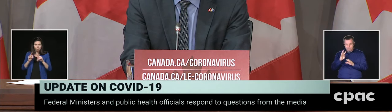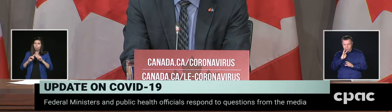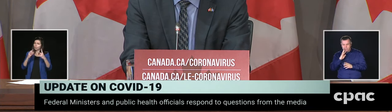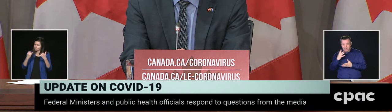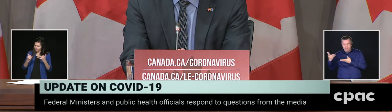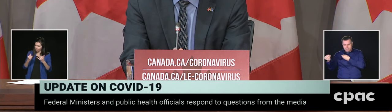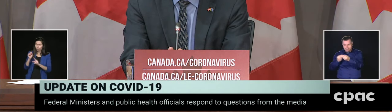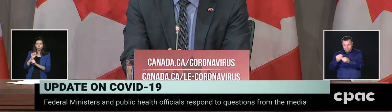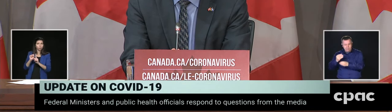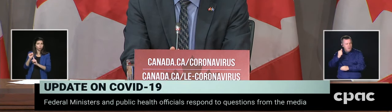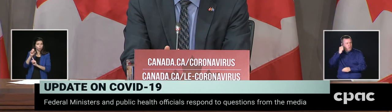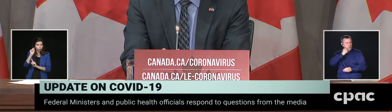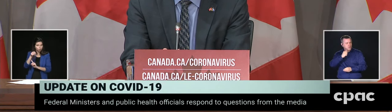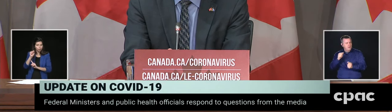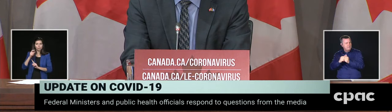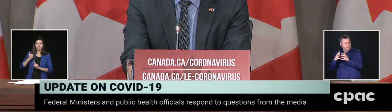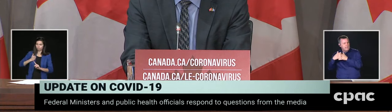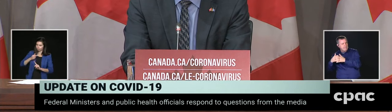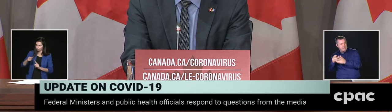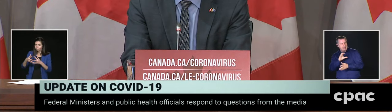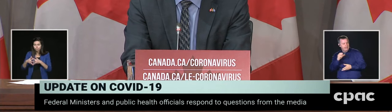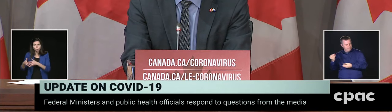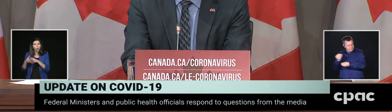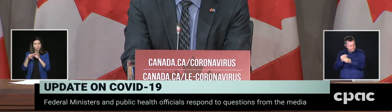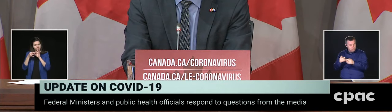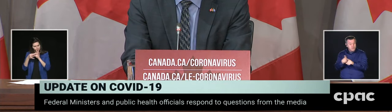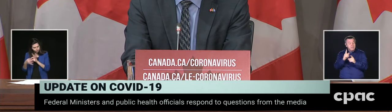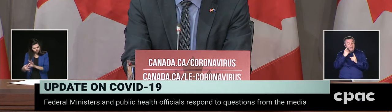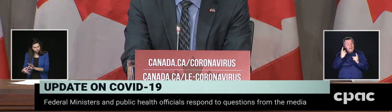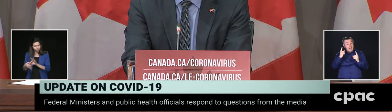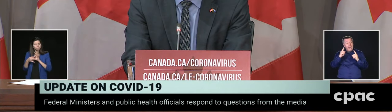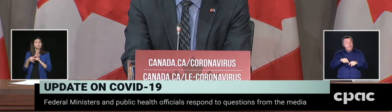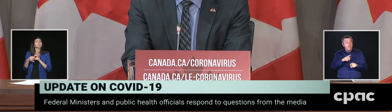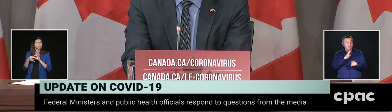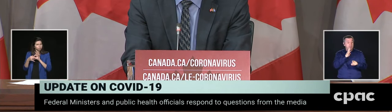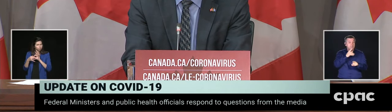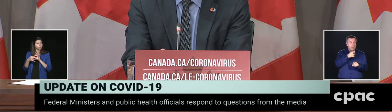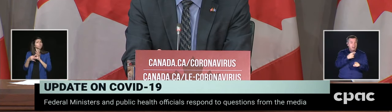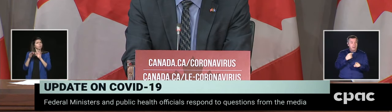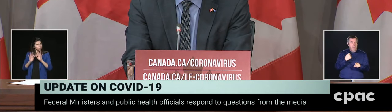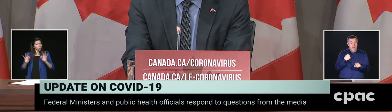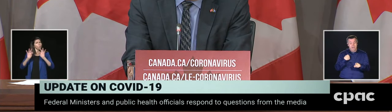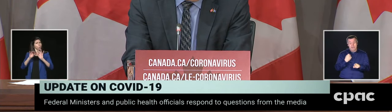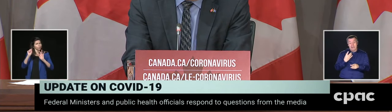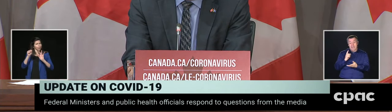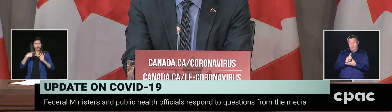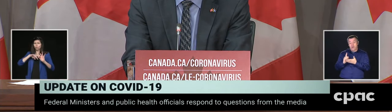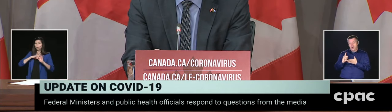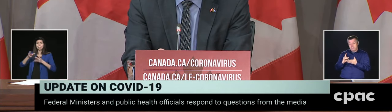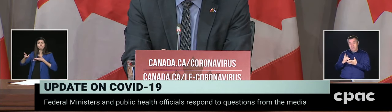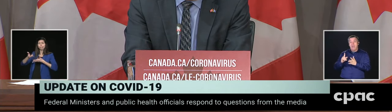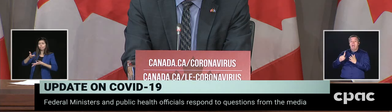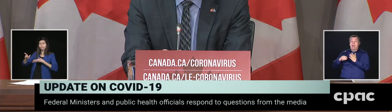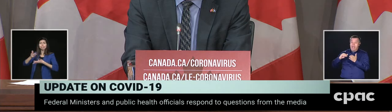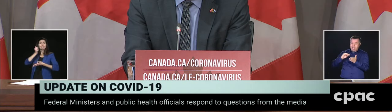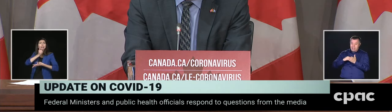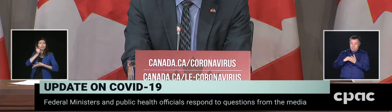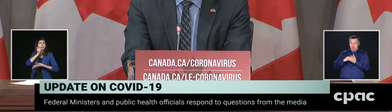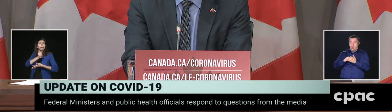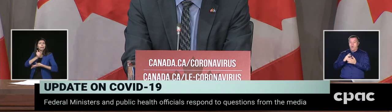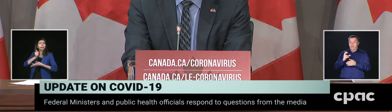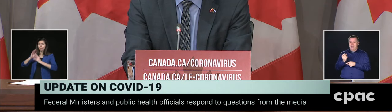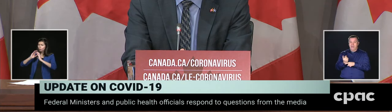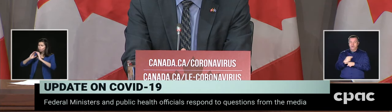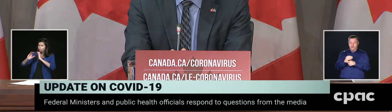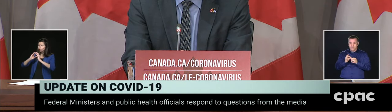l'avez indiqué, l'entente que nous avions il y a déjà quelques semaines est renouvelée pour un autre 30 jours. Il y a dans cette